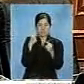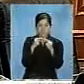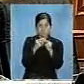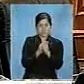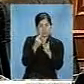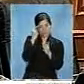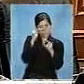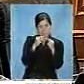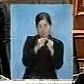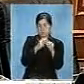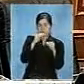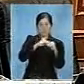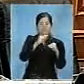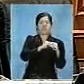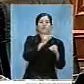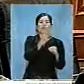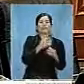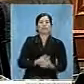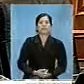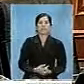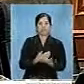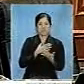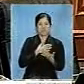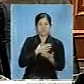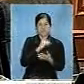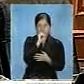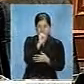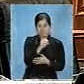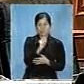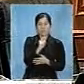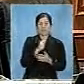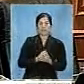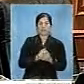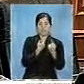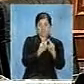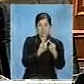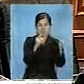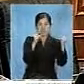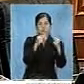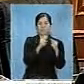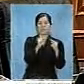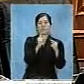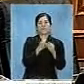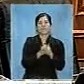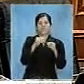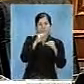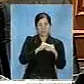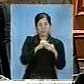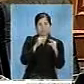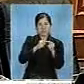ขนาดนั้นแต่ว่าในส่วนนี้ก็ขออนุญาตเรียนว่าสิ่งที่แตกต่างกันก็คือการเพิ่มหนี้ครัวเรือน